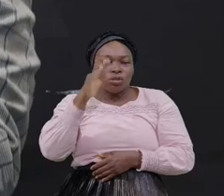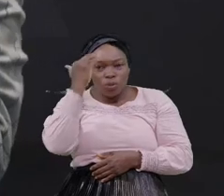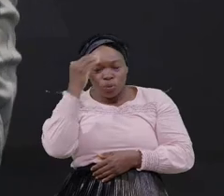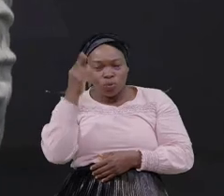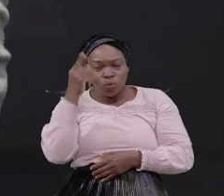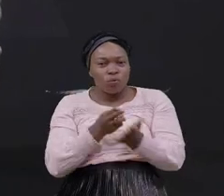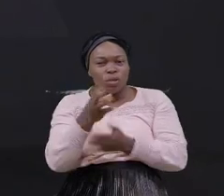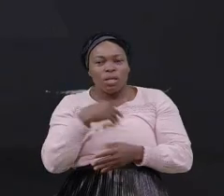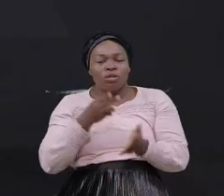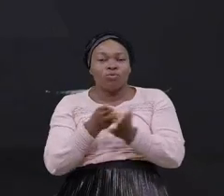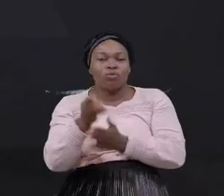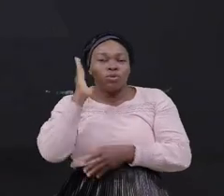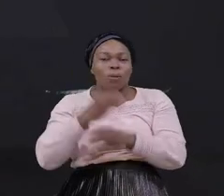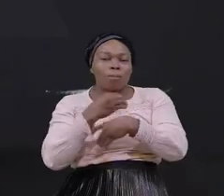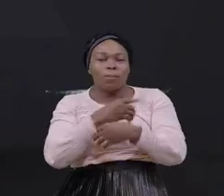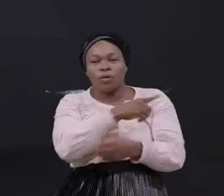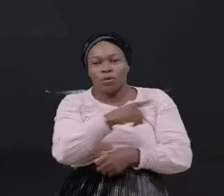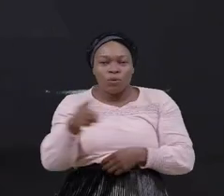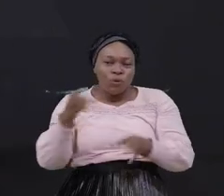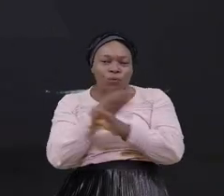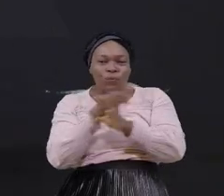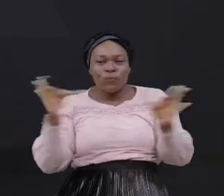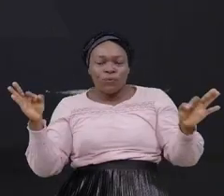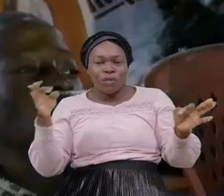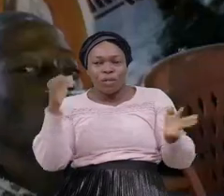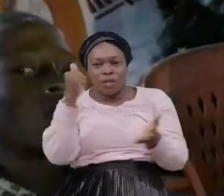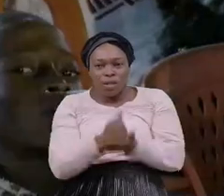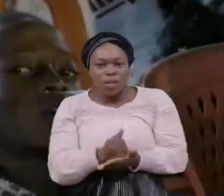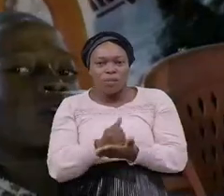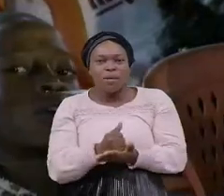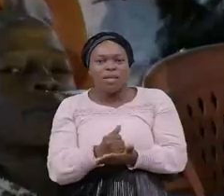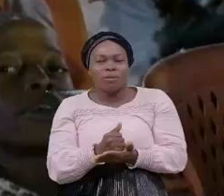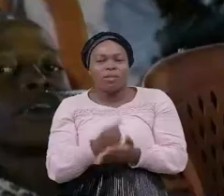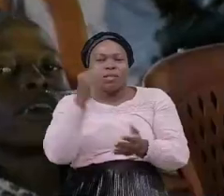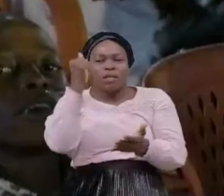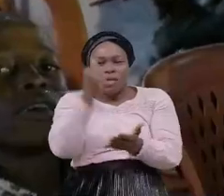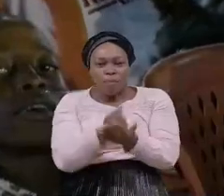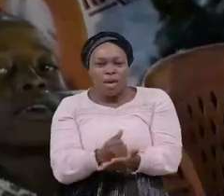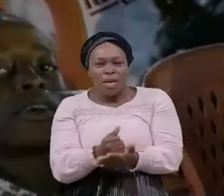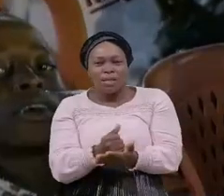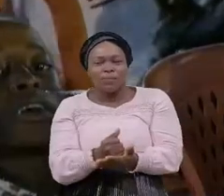la vérité et la vérité vous affranchira. Amen.